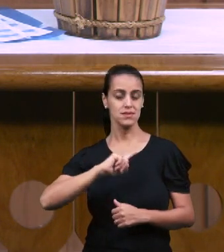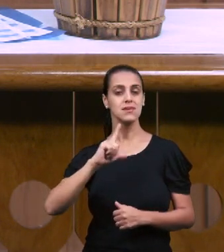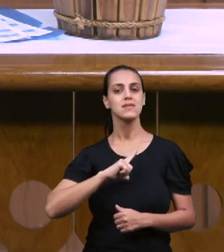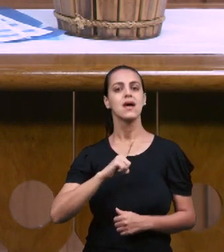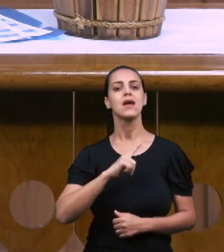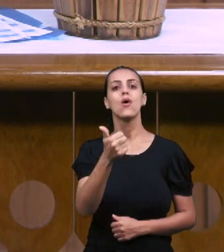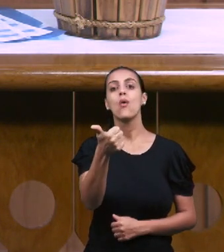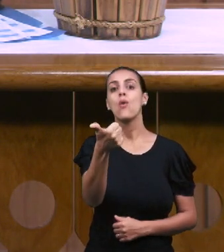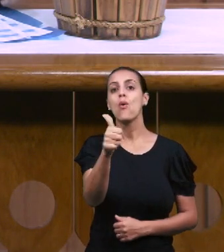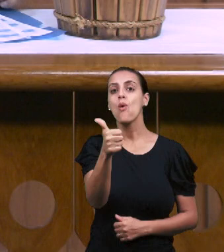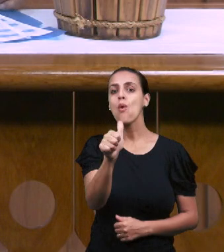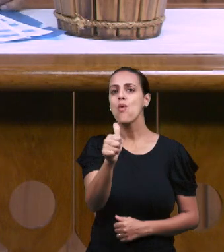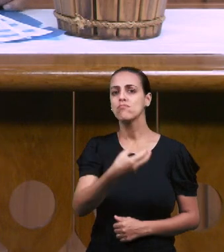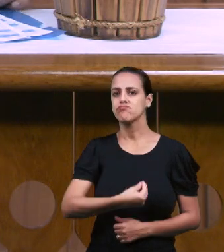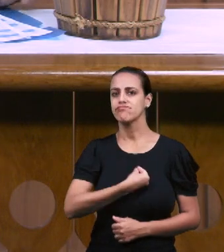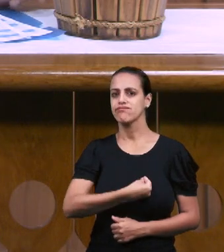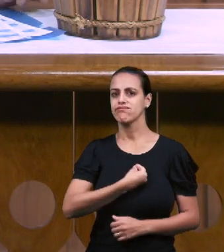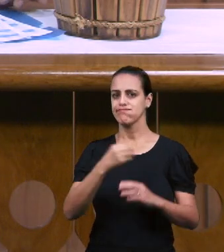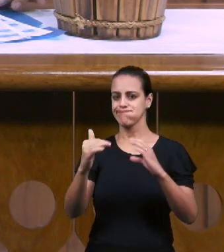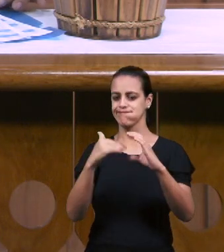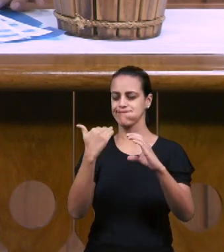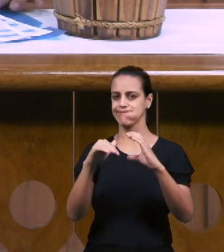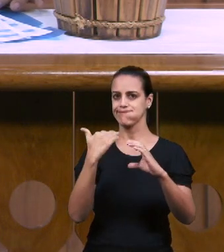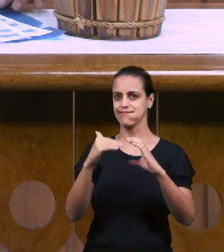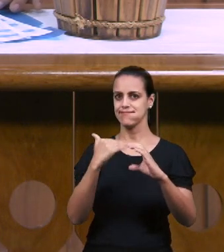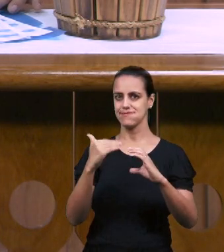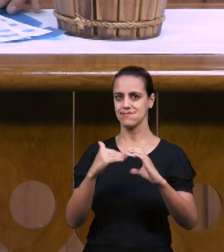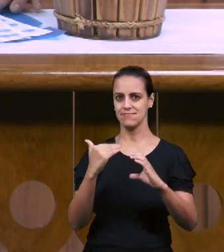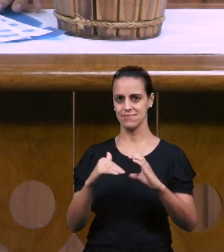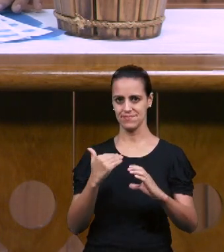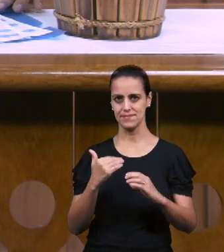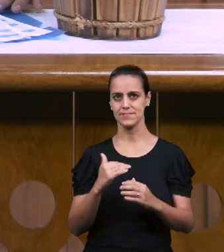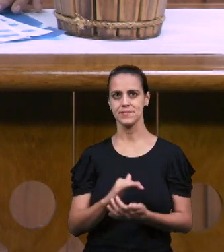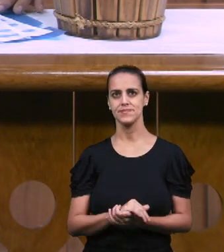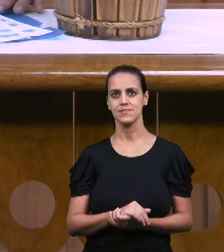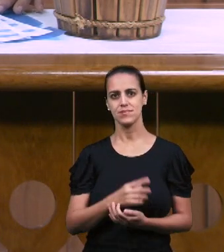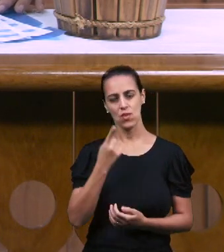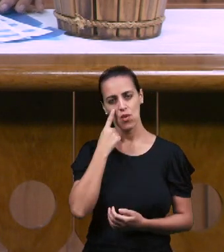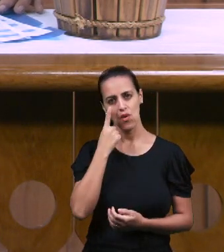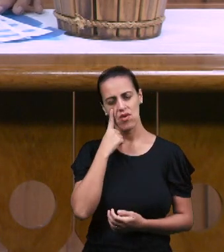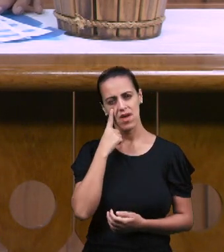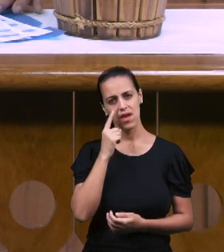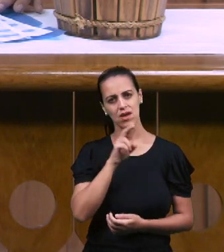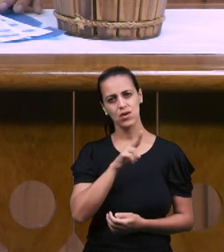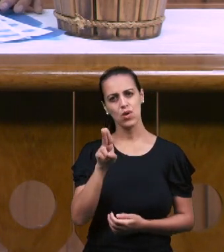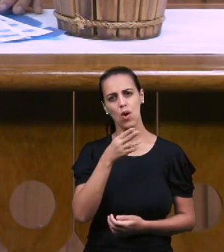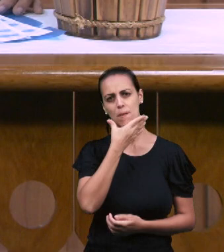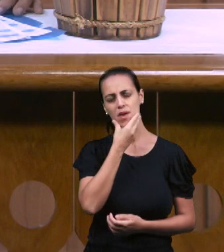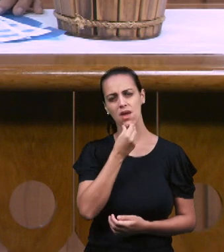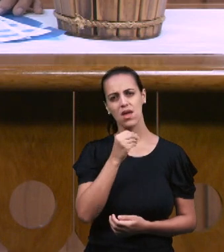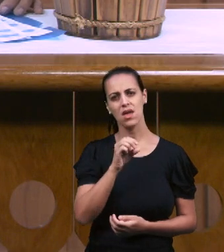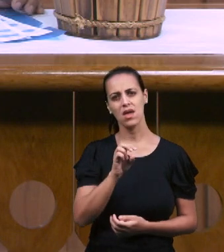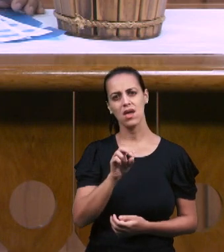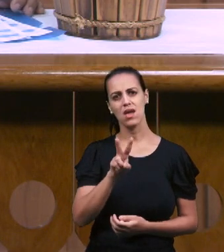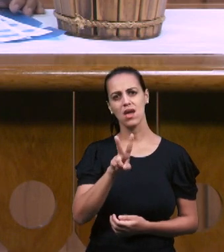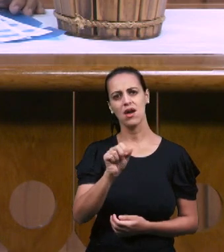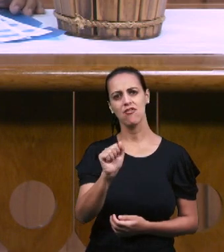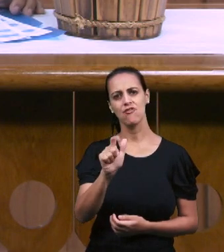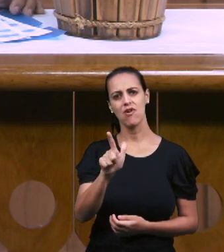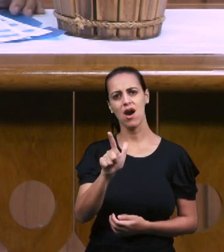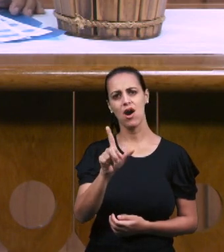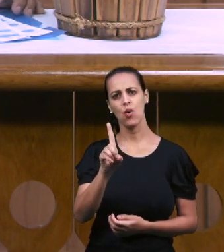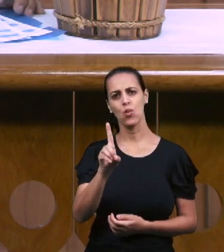participations des pasteurs. Vous pouvez voir la participation de notre frère Valdemir de